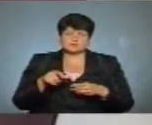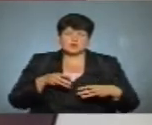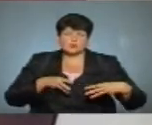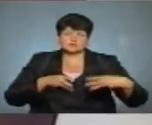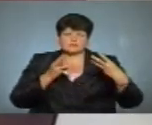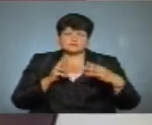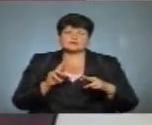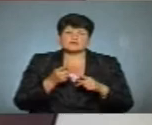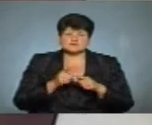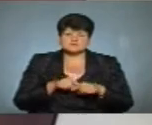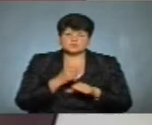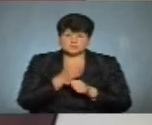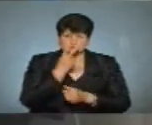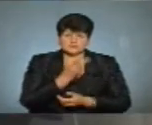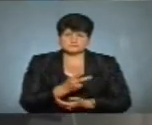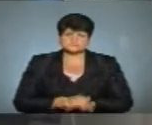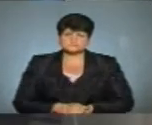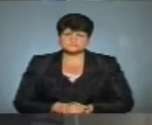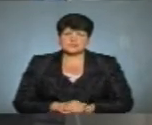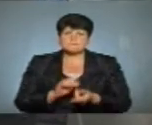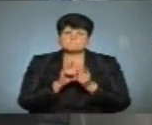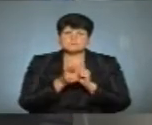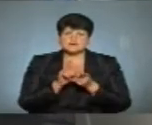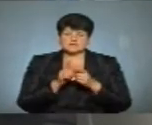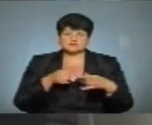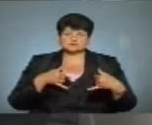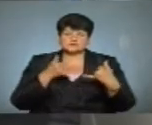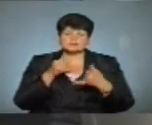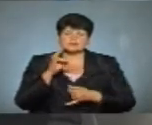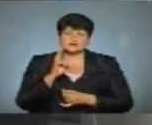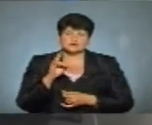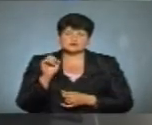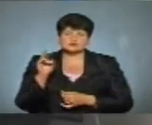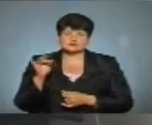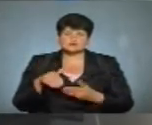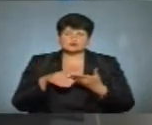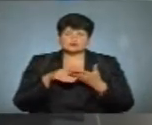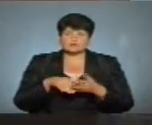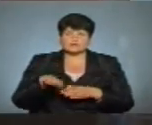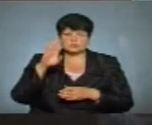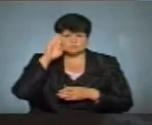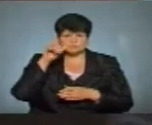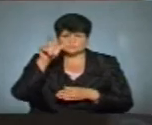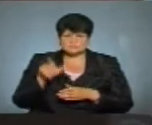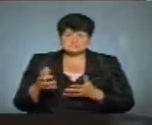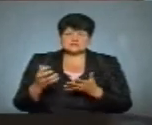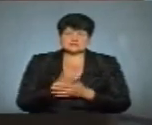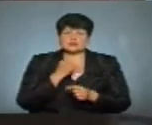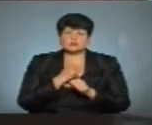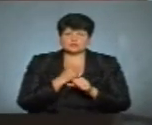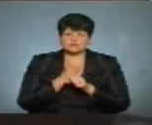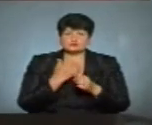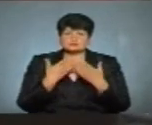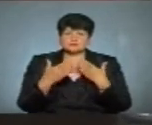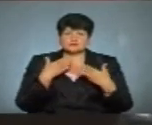це відбувається, дивіться. Перекладачка контакт-центру Надія Куцовська допомагає чоловікові знайти роботу. Спілкується з